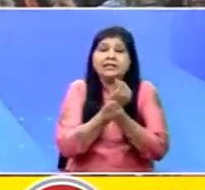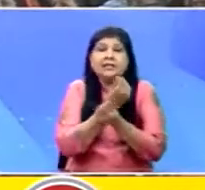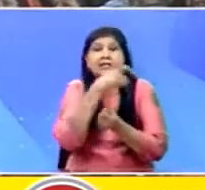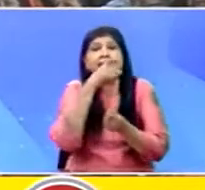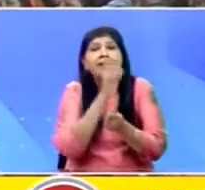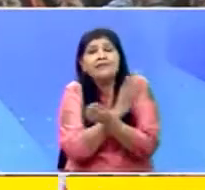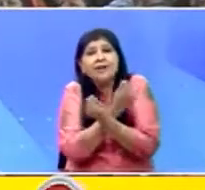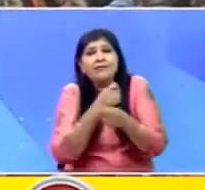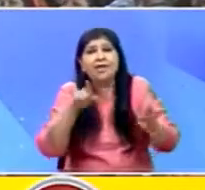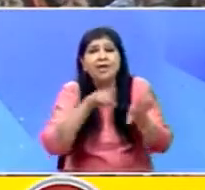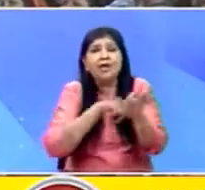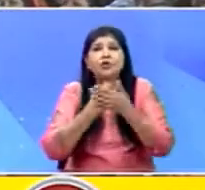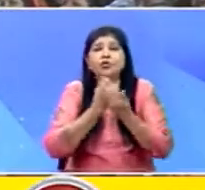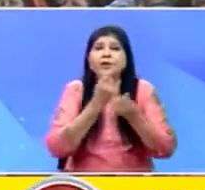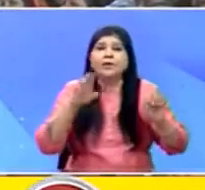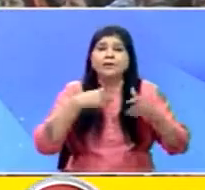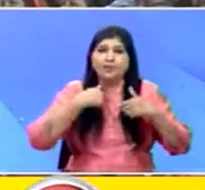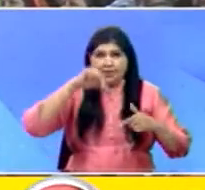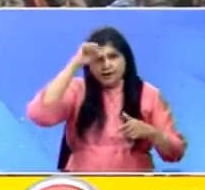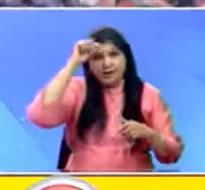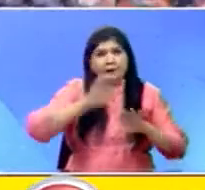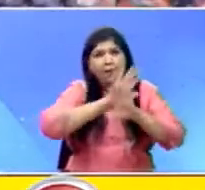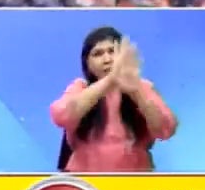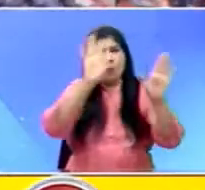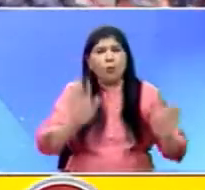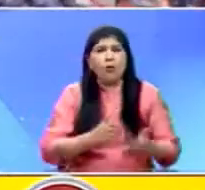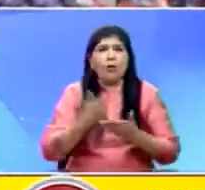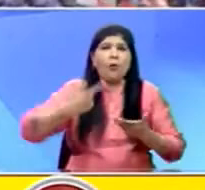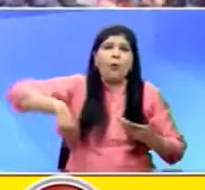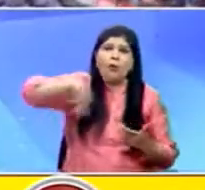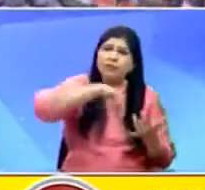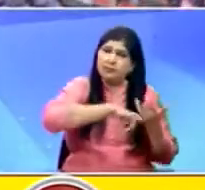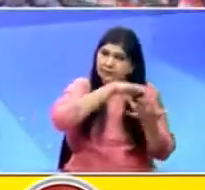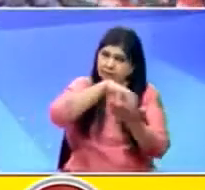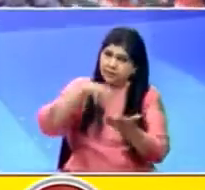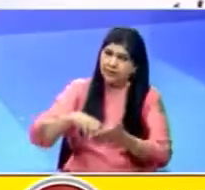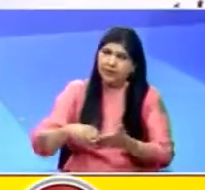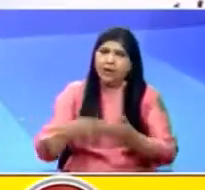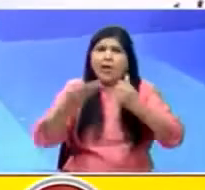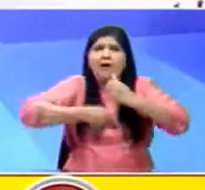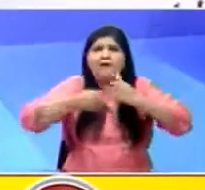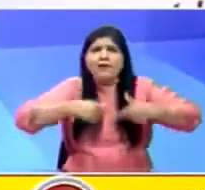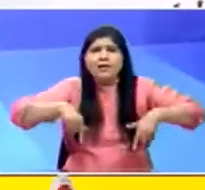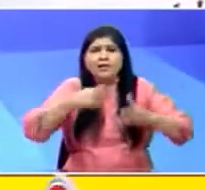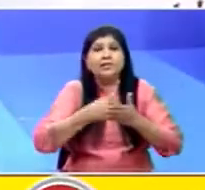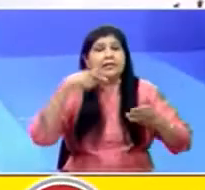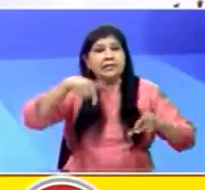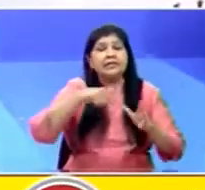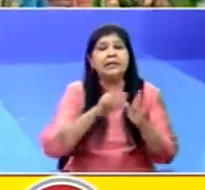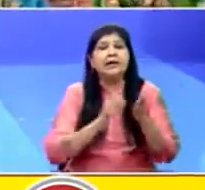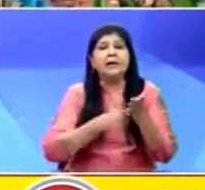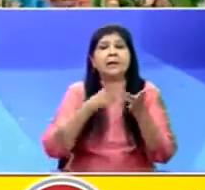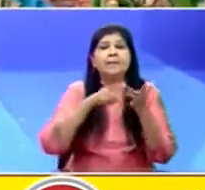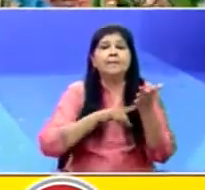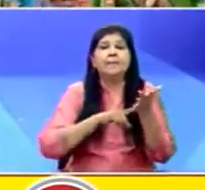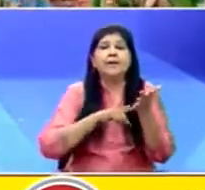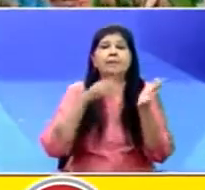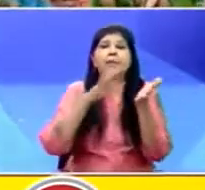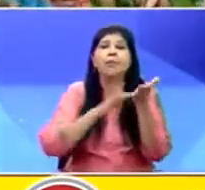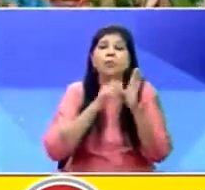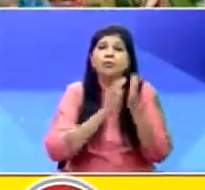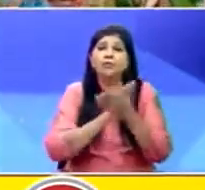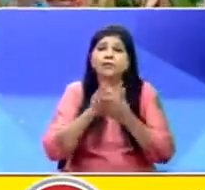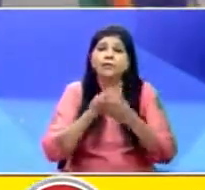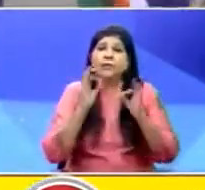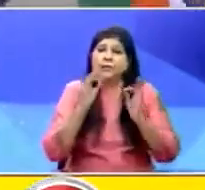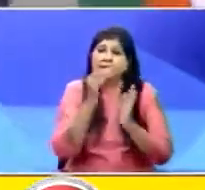में हमारे पूरे देश में हर शहर, हर गांव में अमृत महोत्सव की अमृत धारा बह रही